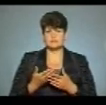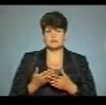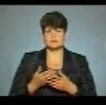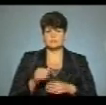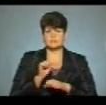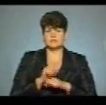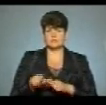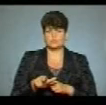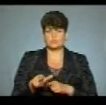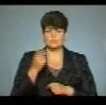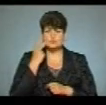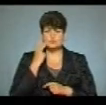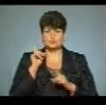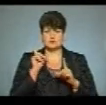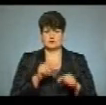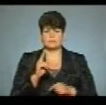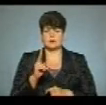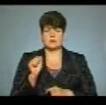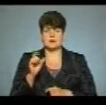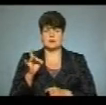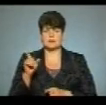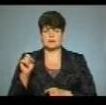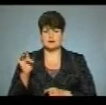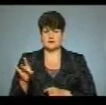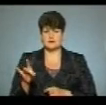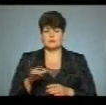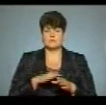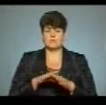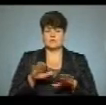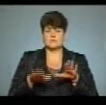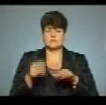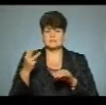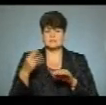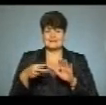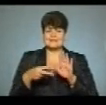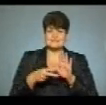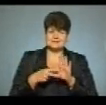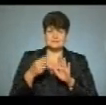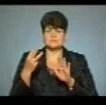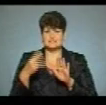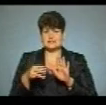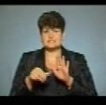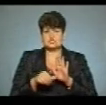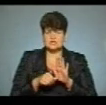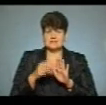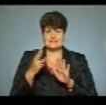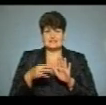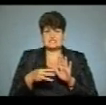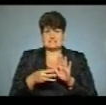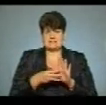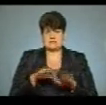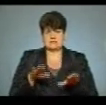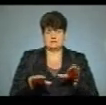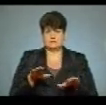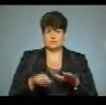дороги. Постійно їздимо, в кар'єрі робимо. Це повна маса 38 тонн, 37, 36, залежить, так, не загрузиш точно.